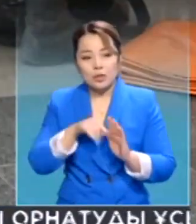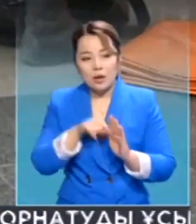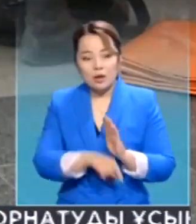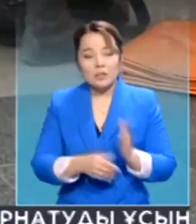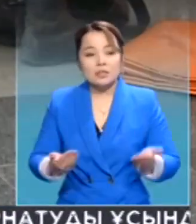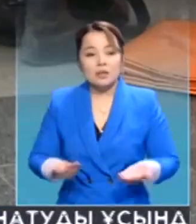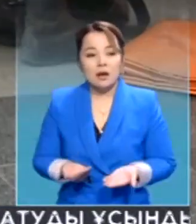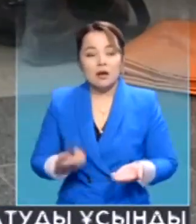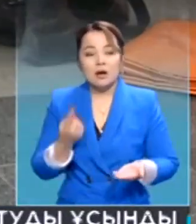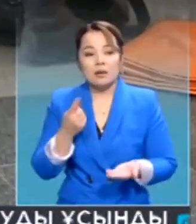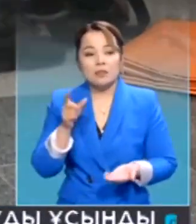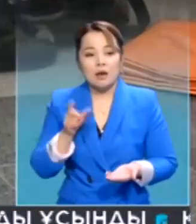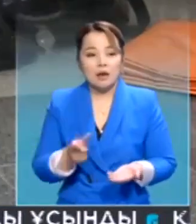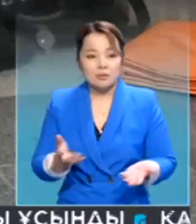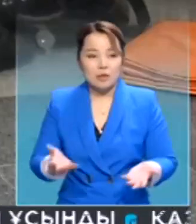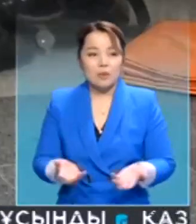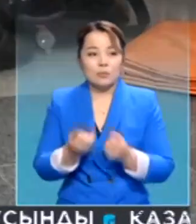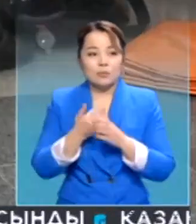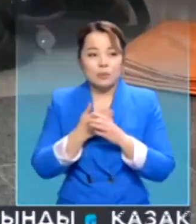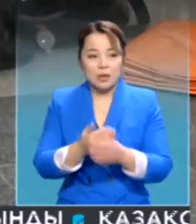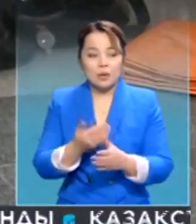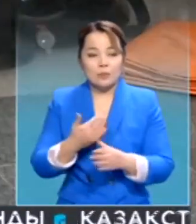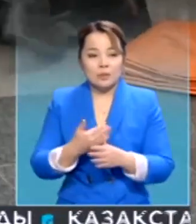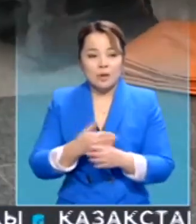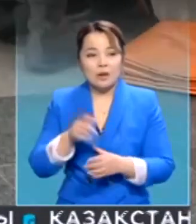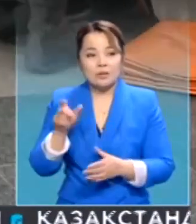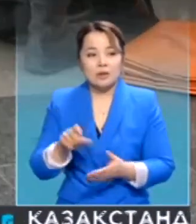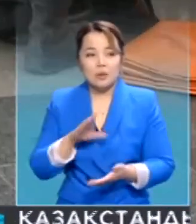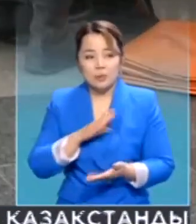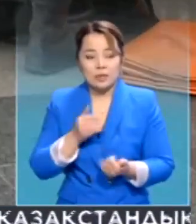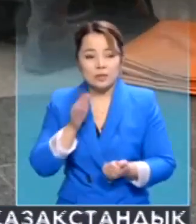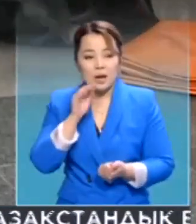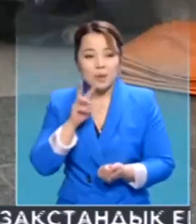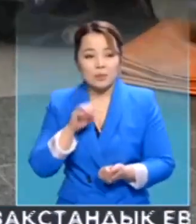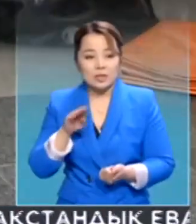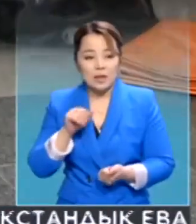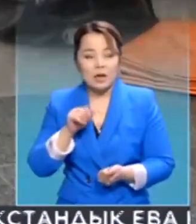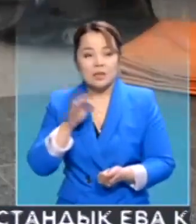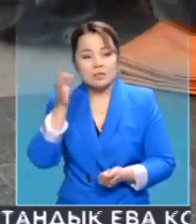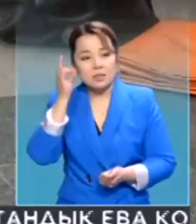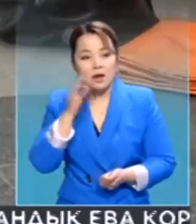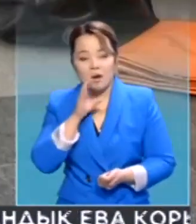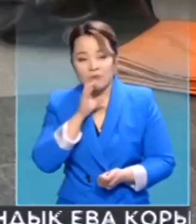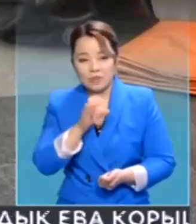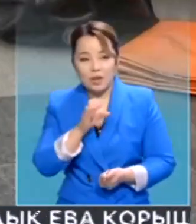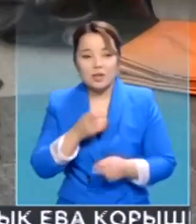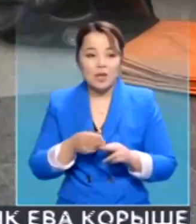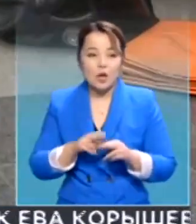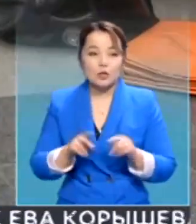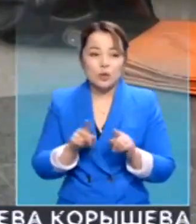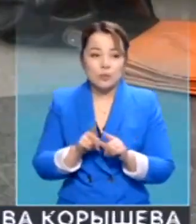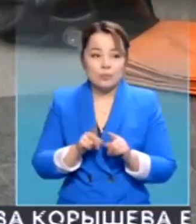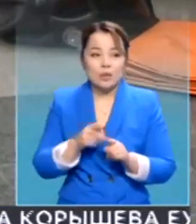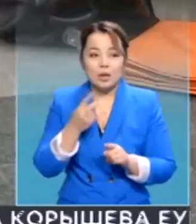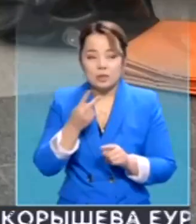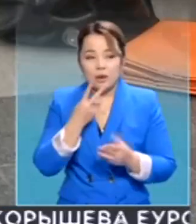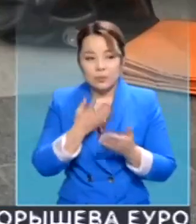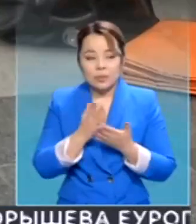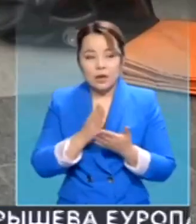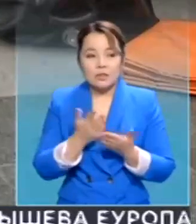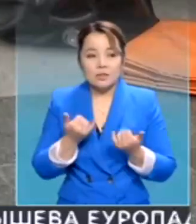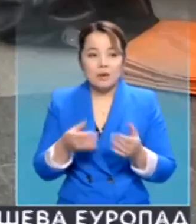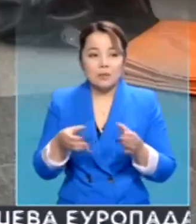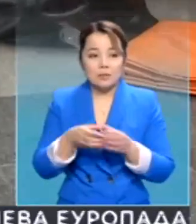тірі қалған бір адамды тауып, өмірін арашалауға септігін тигізді. Мирта неміс овчаркасы. Құтқарушылар қатарында жүргеніне 6 жылдан